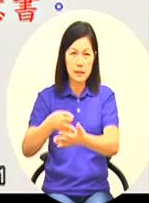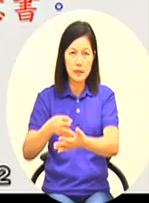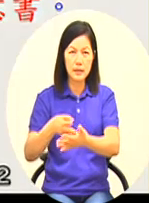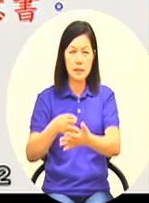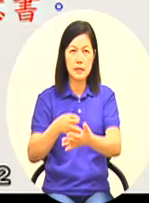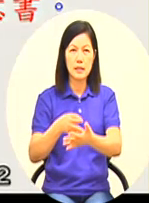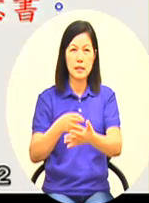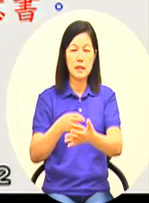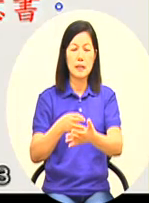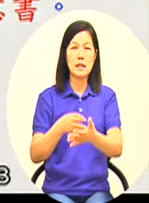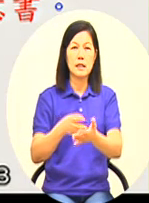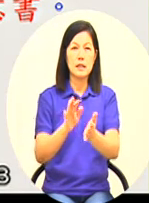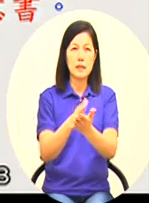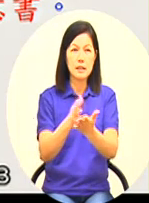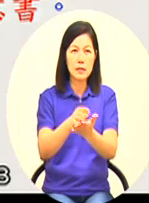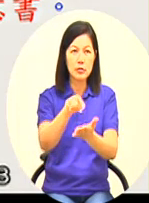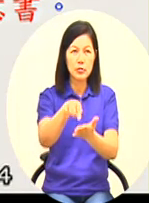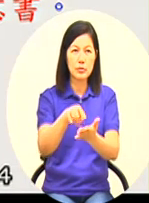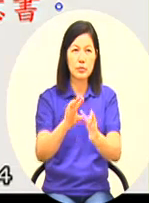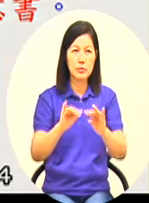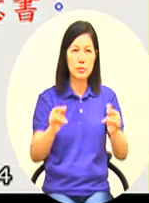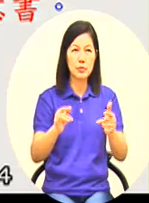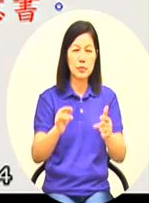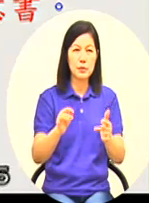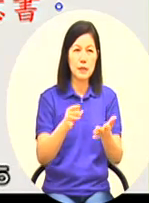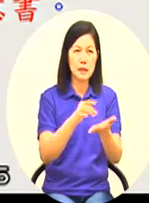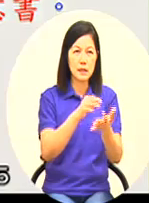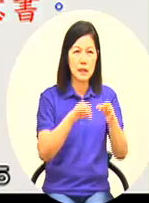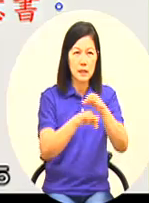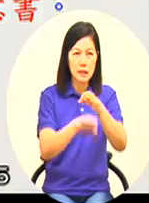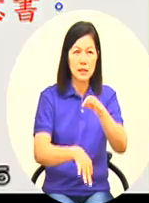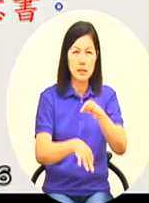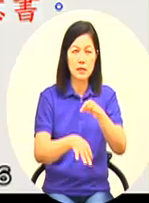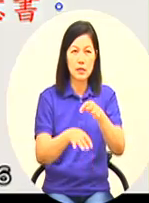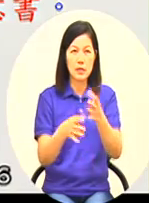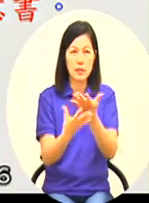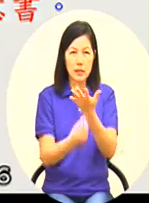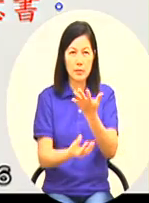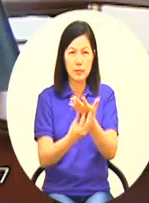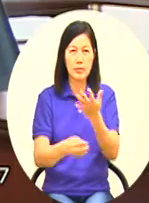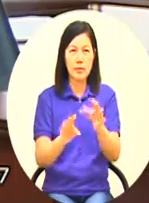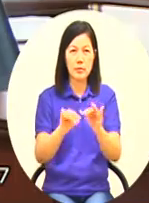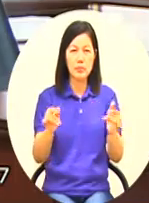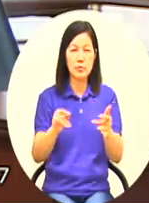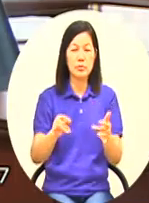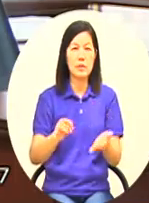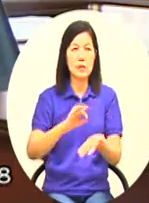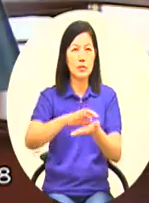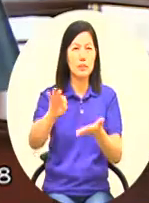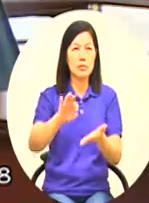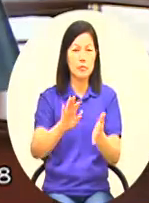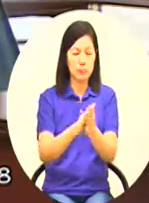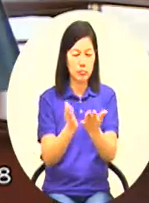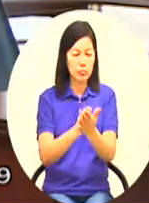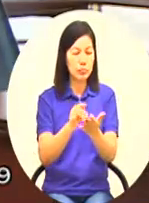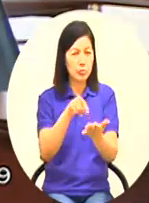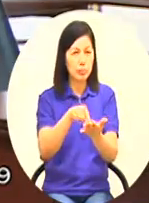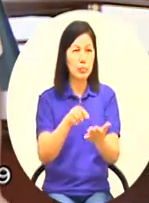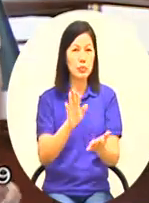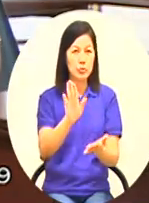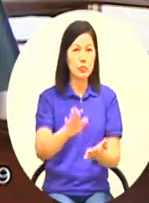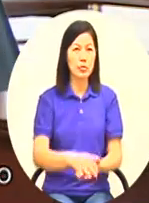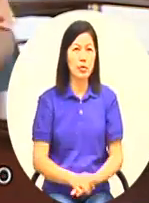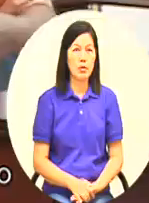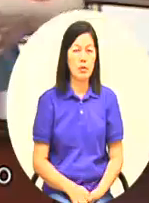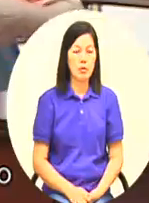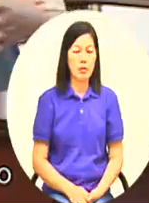土地非申请人所有者，并应缴付土地使用同意书。这个问题吼，就是讲，因为画作者都唔是地